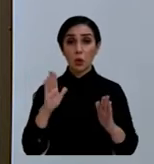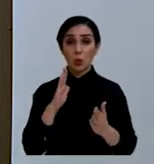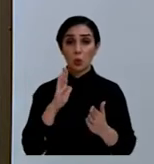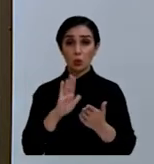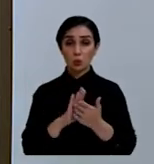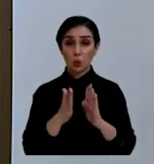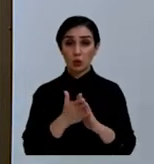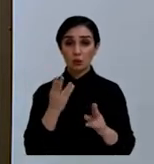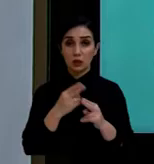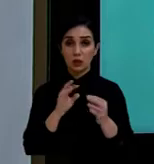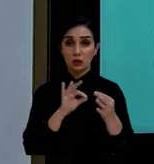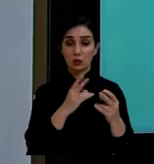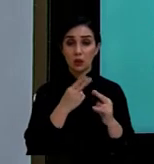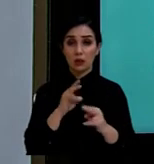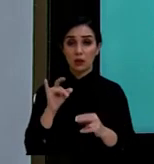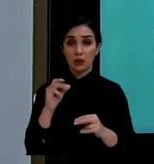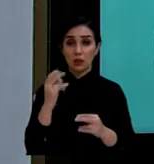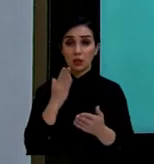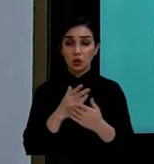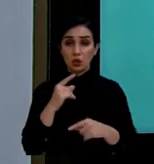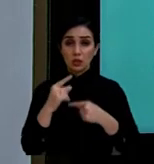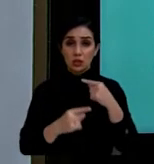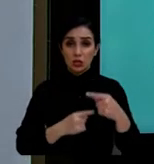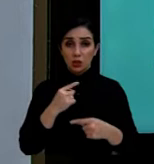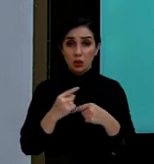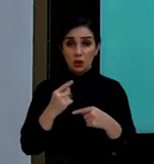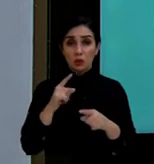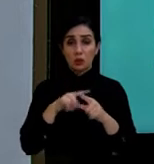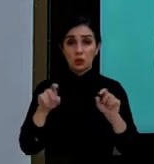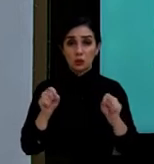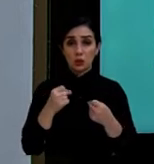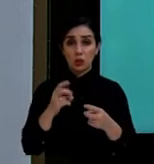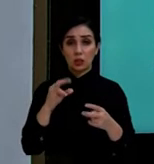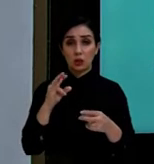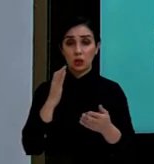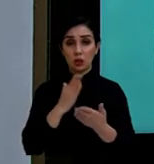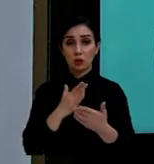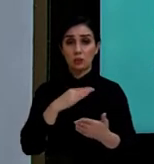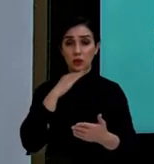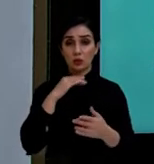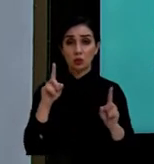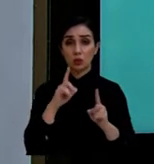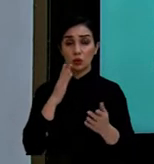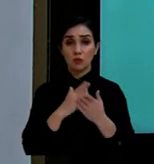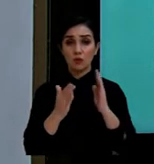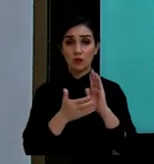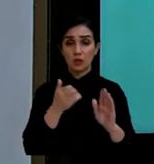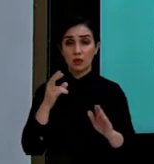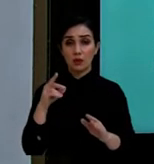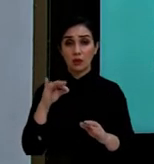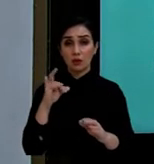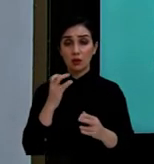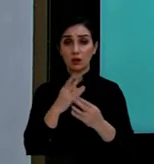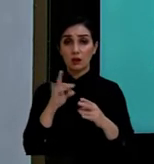Условия протекания цепной ядерной реакции заключаются в следующем. Скорость нейтронов должна быть достаточной, чтобы вызвать